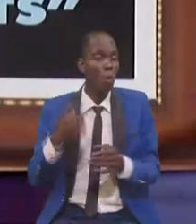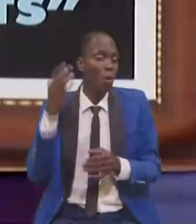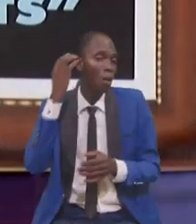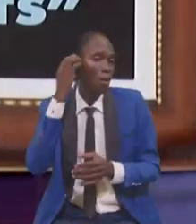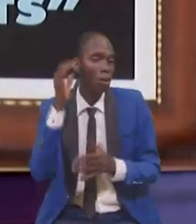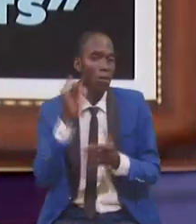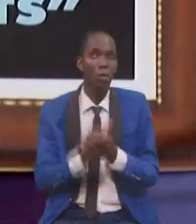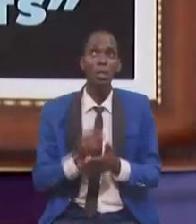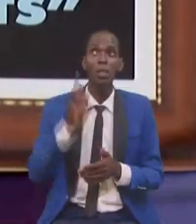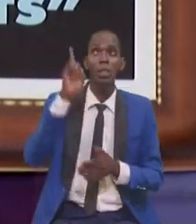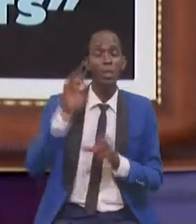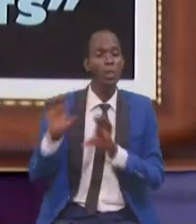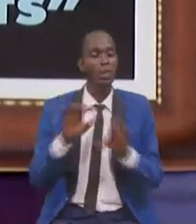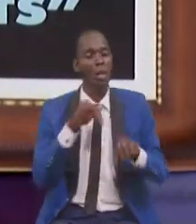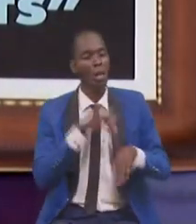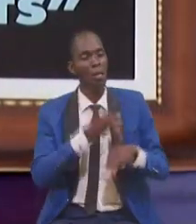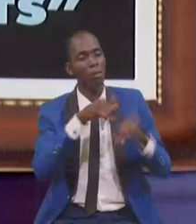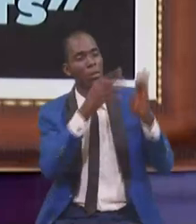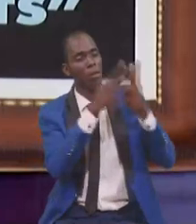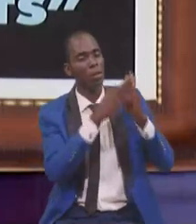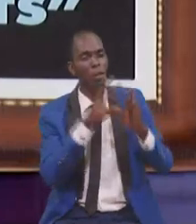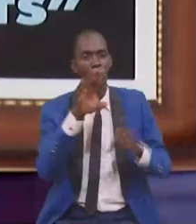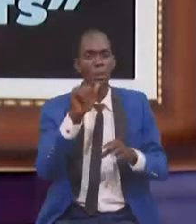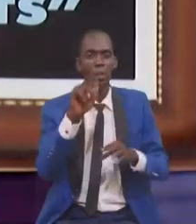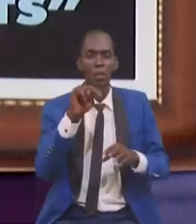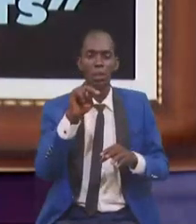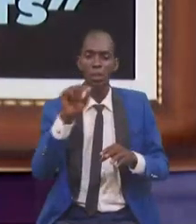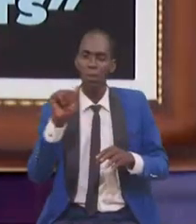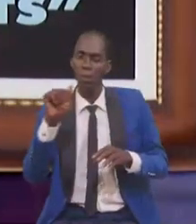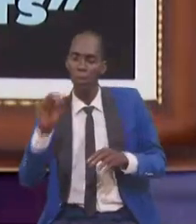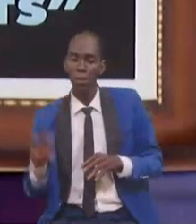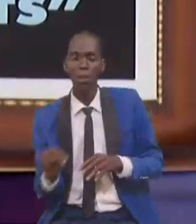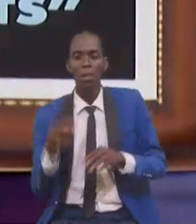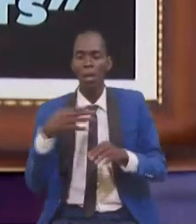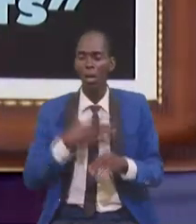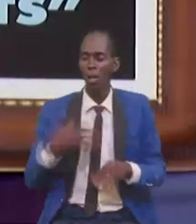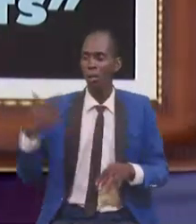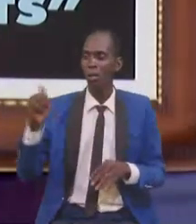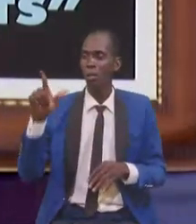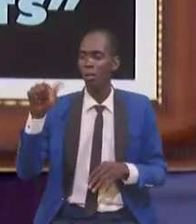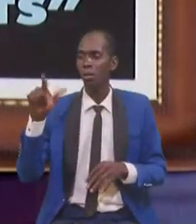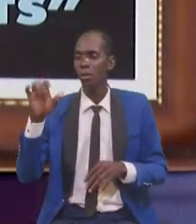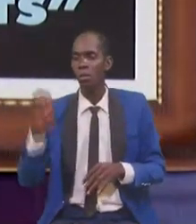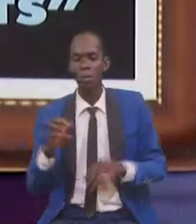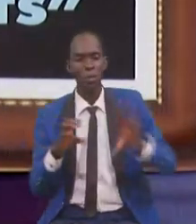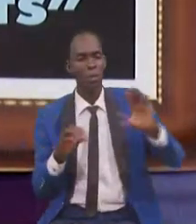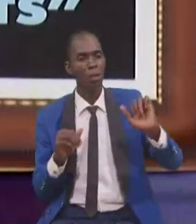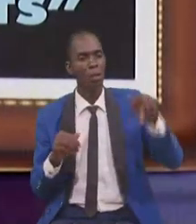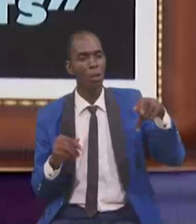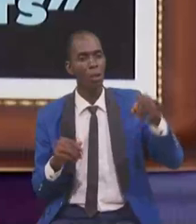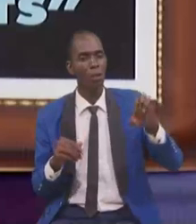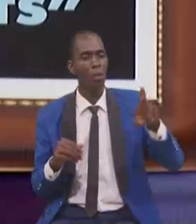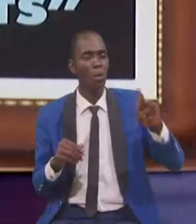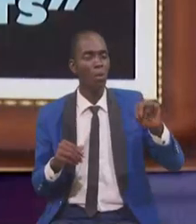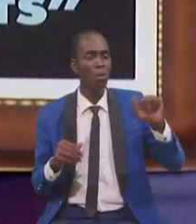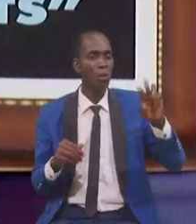avons appris qu'il a fait à Jérusalem, à Cana en Galilée, à Capernaüm, à Nazareth et à tous ces